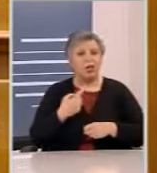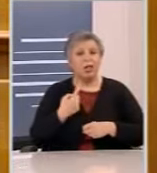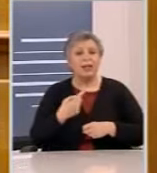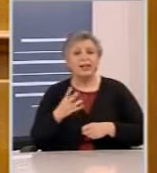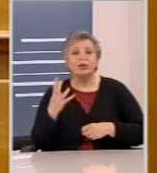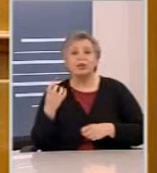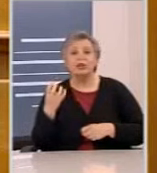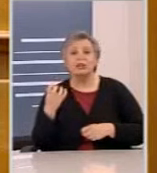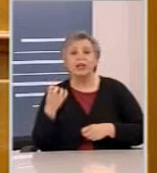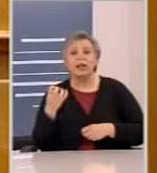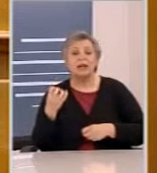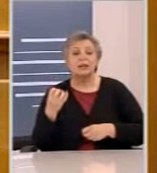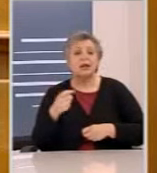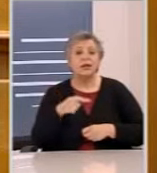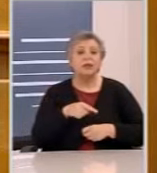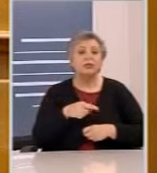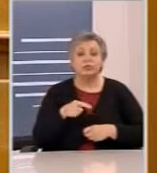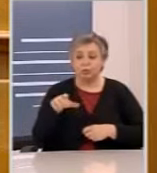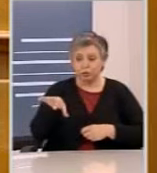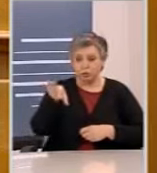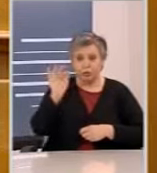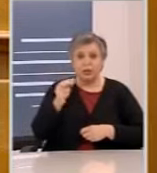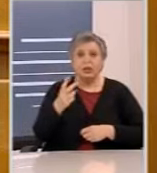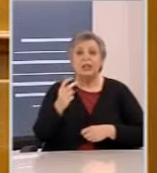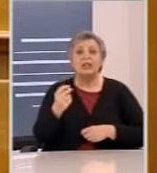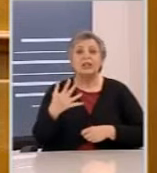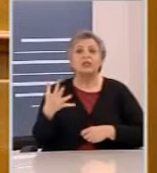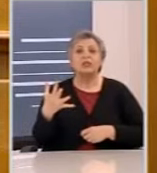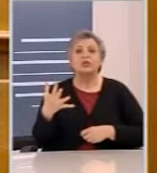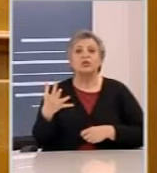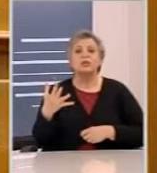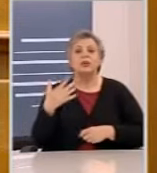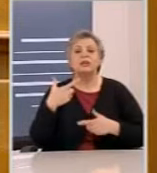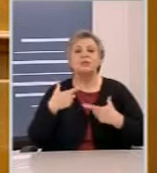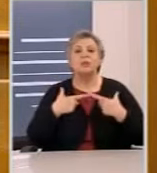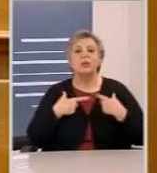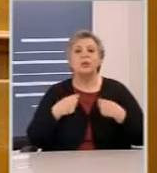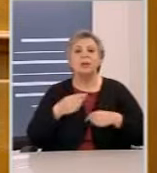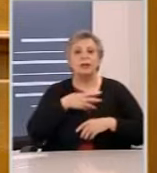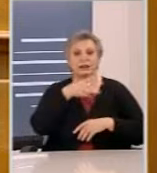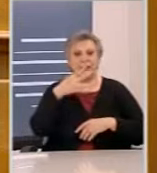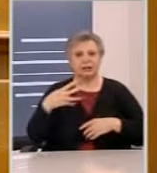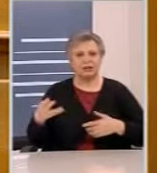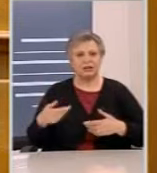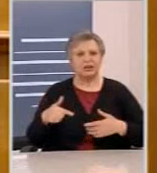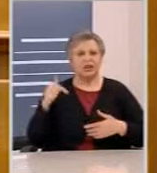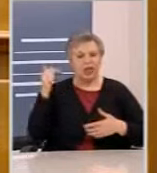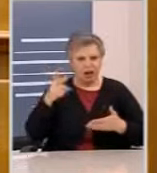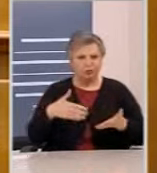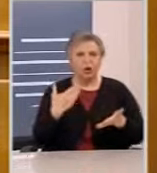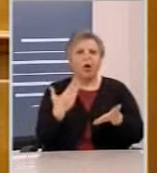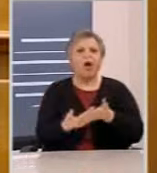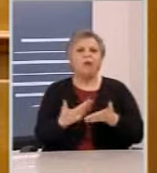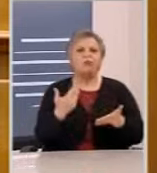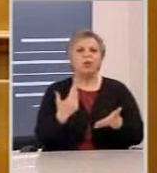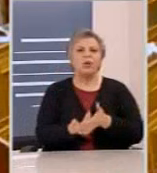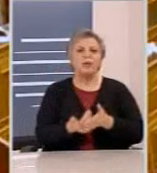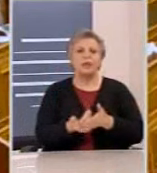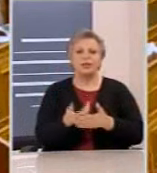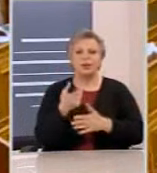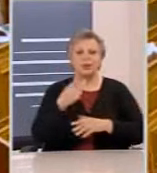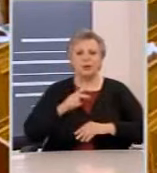να έχουν σχέση με το ΣΥΡΙΖΑ. Αυτό σημαίνει αποκομματικοποίηση της διοίκησης των νοσοκομείων.